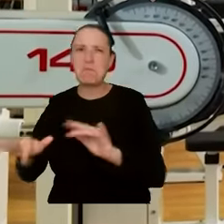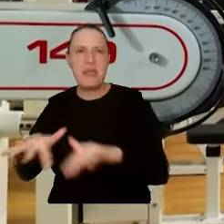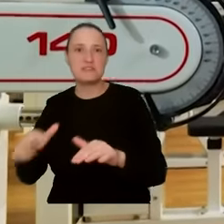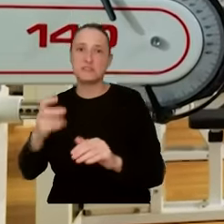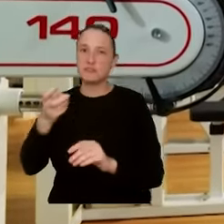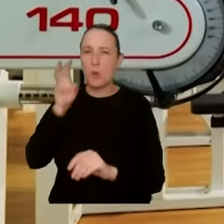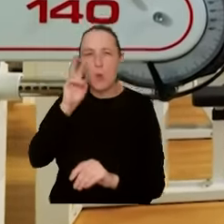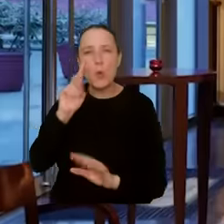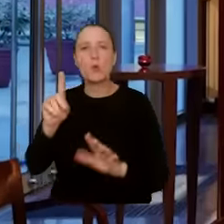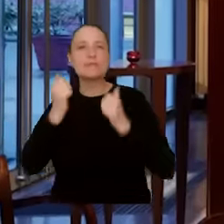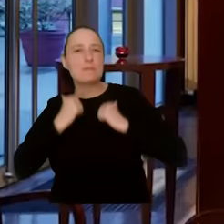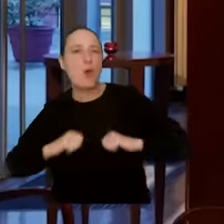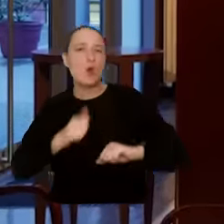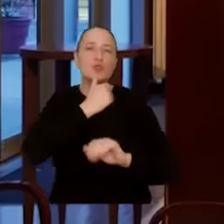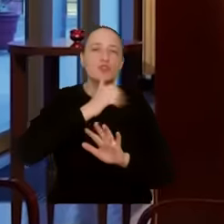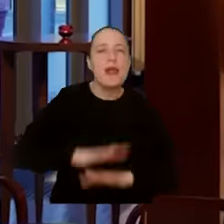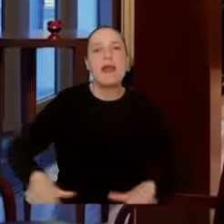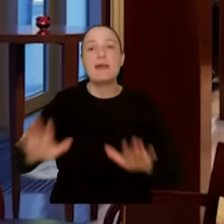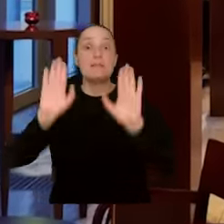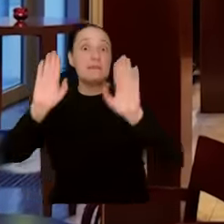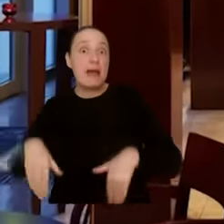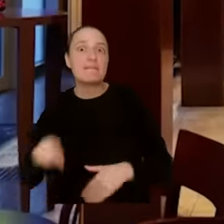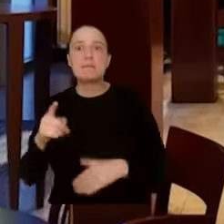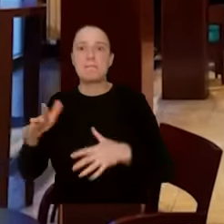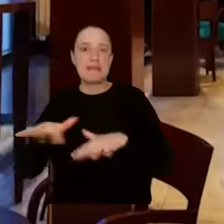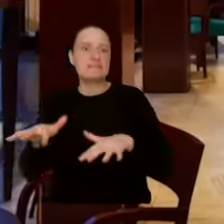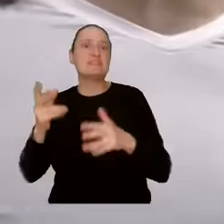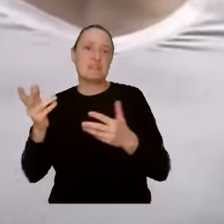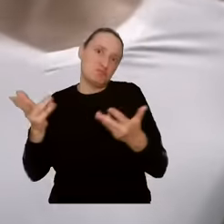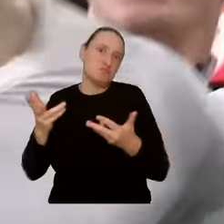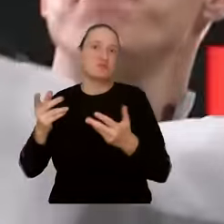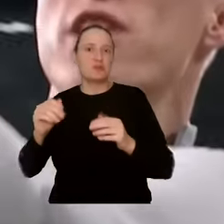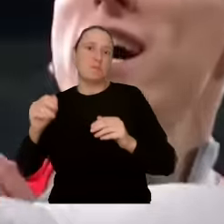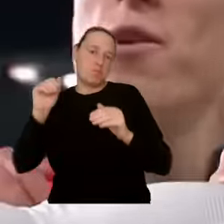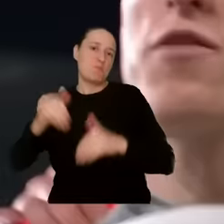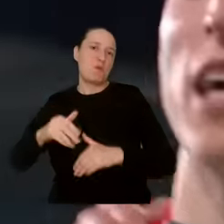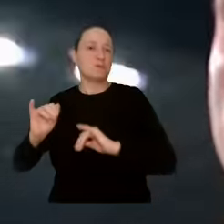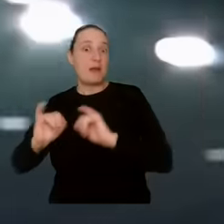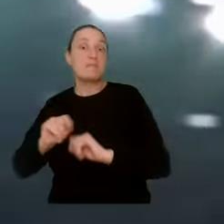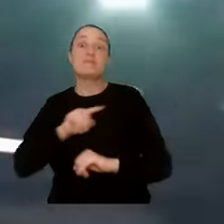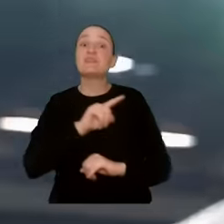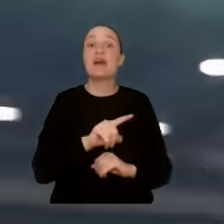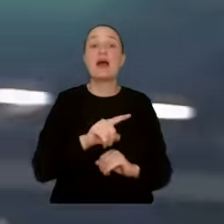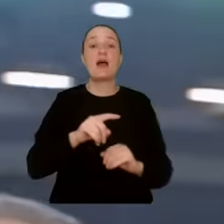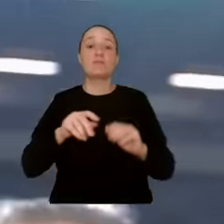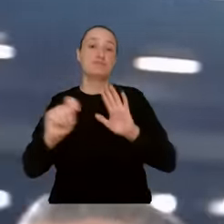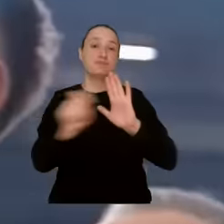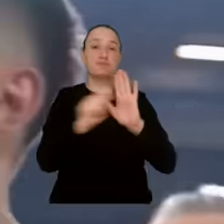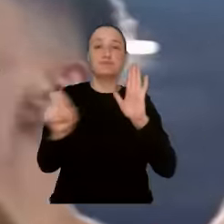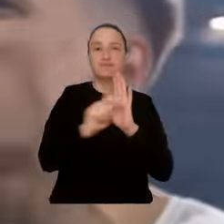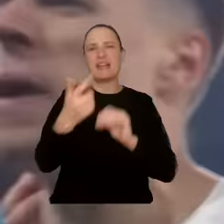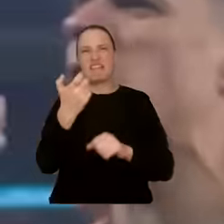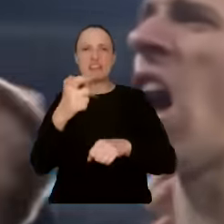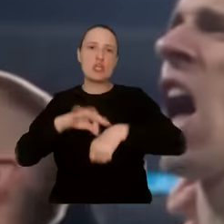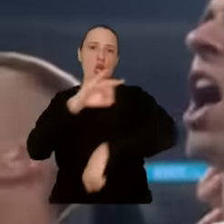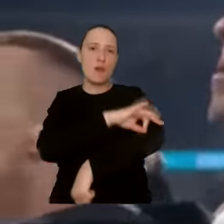spokój i mnóstwo zieleni. Jest nawet miejsce do świętowania zwycięstw. Co najważniejsze, podróże z Hanoweru na mecze grupowe wynoszą średnio po 200 km.